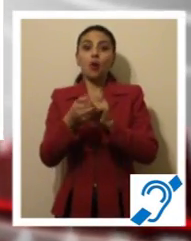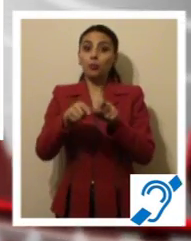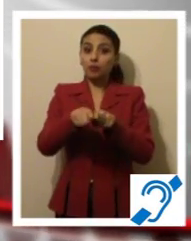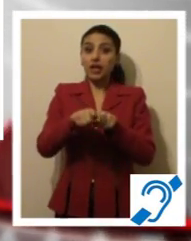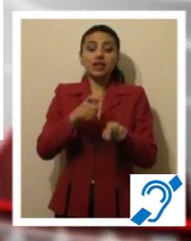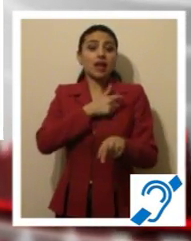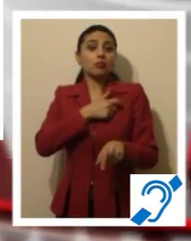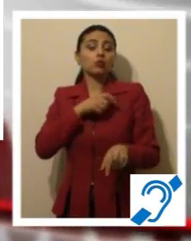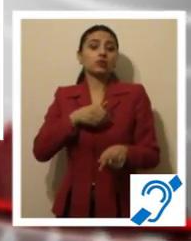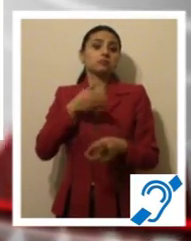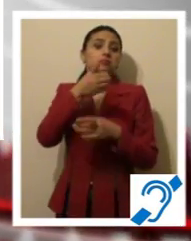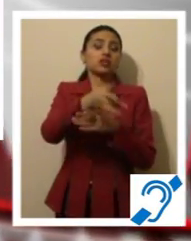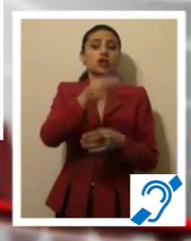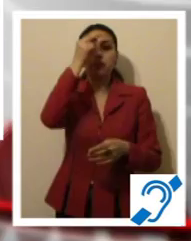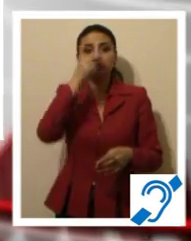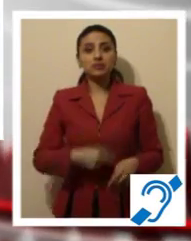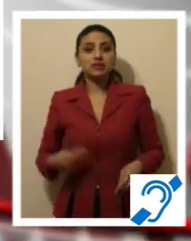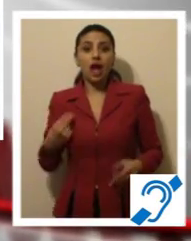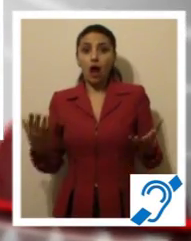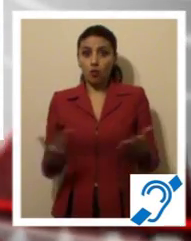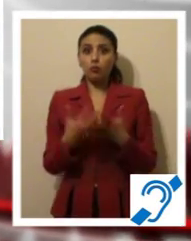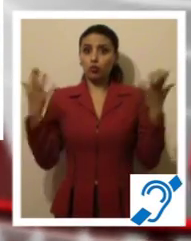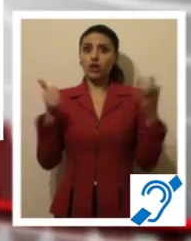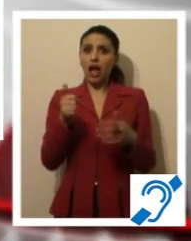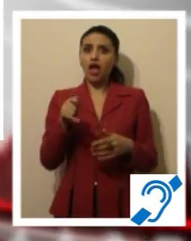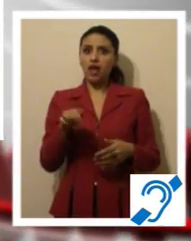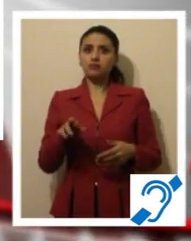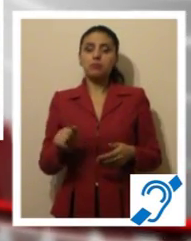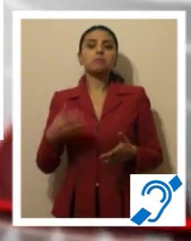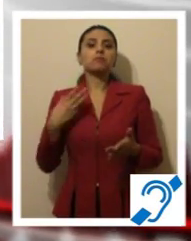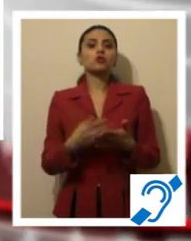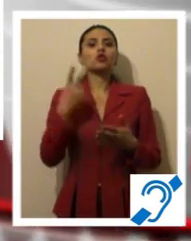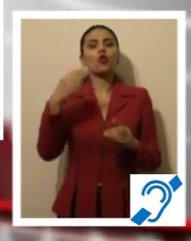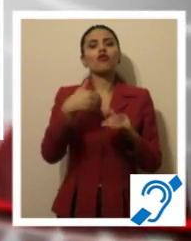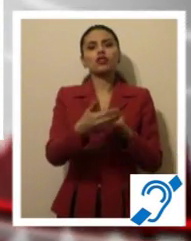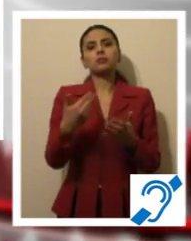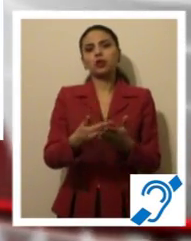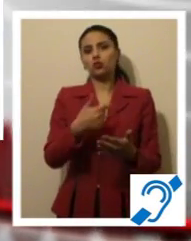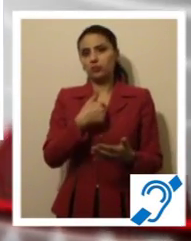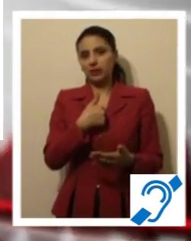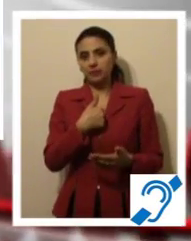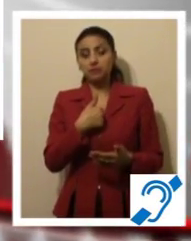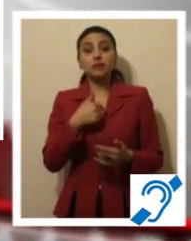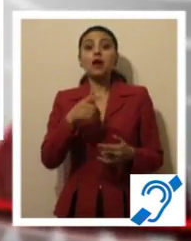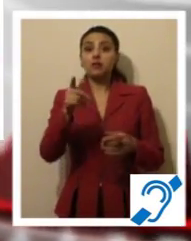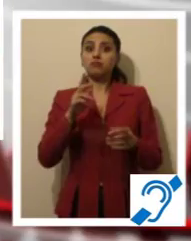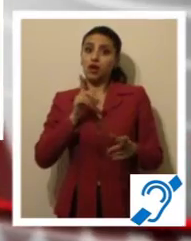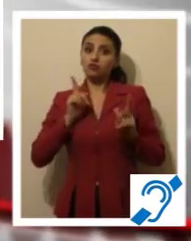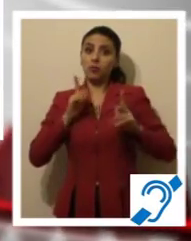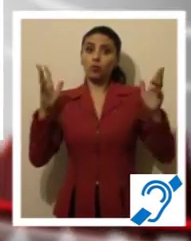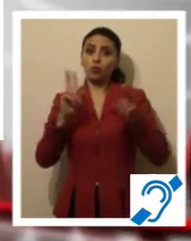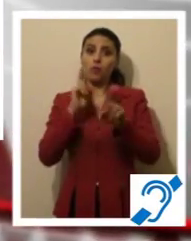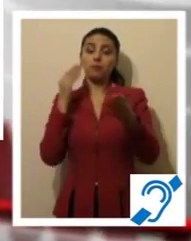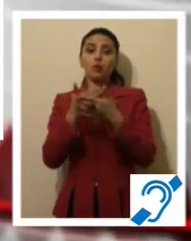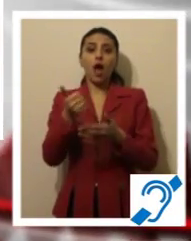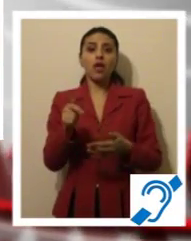nu au putut ajunge la biserică. Ați luat multă aghiazmă? Pentru două vecine și pentru mine. Păi o împărțim. A stat mult la coadă pentru